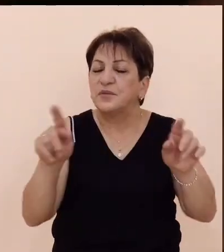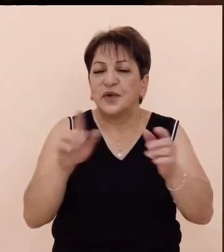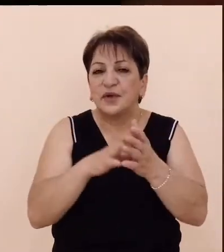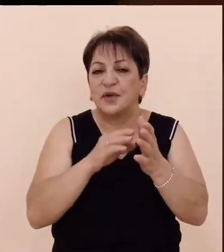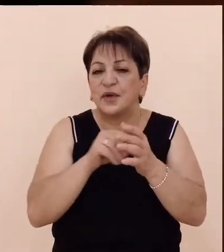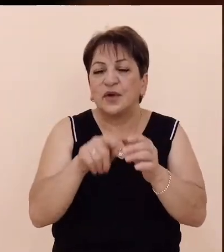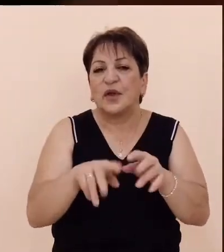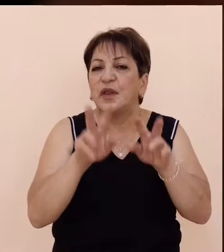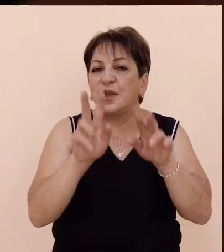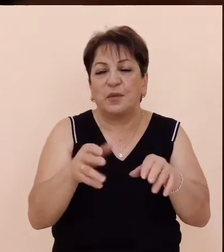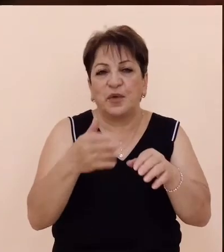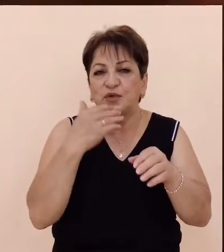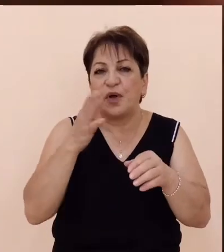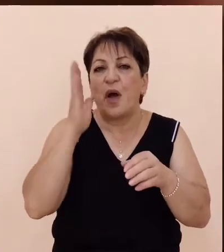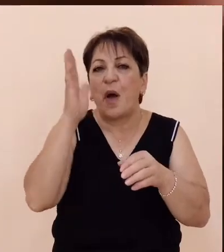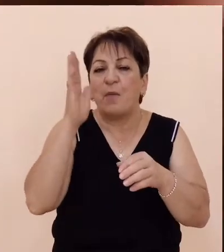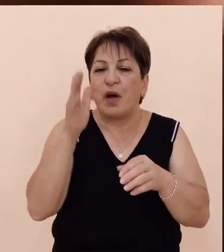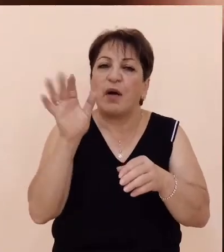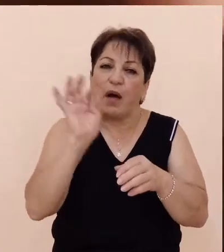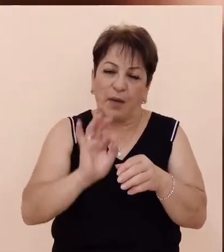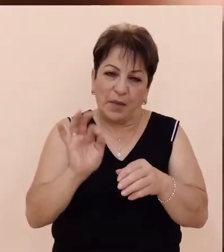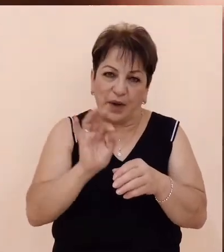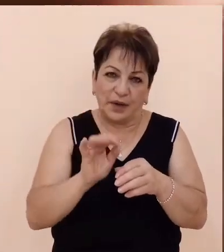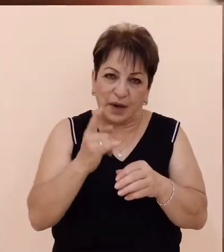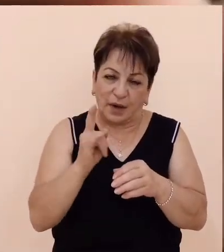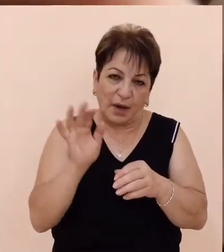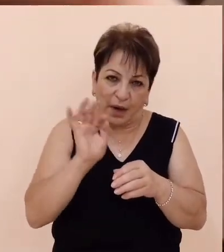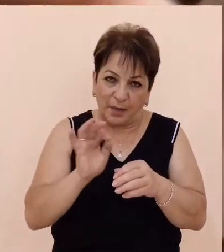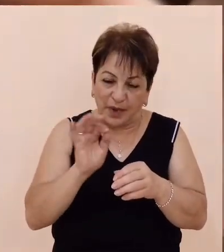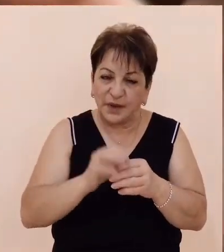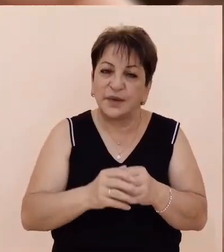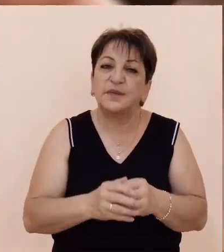հատկանիշ կդառնան ապագա անհատի համար։